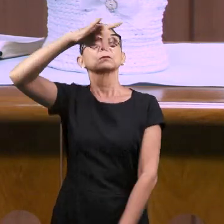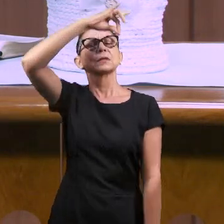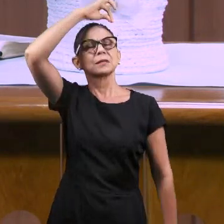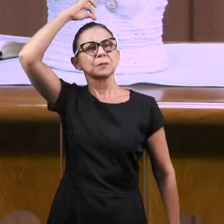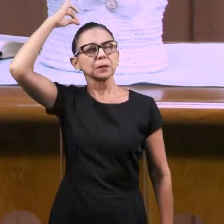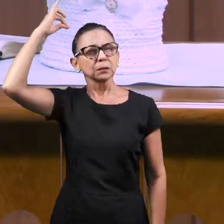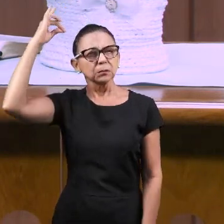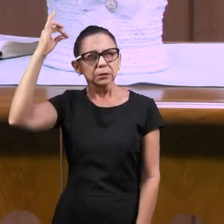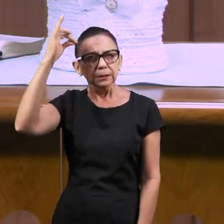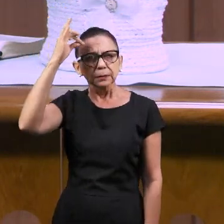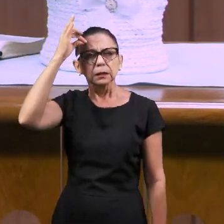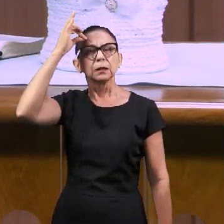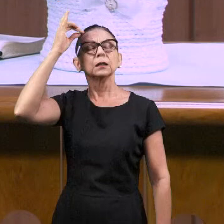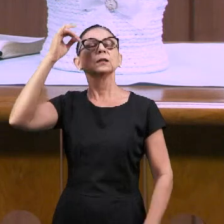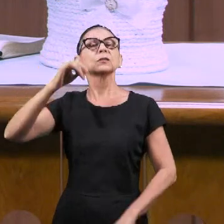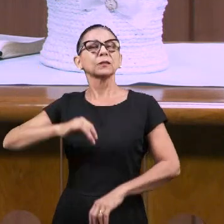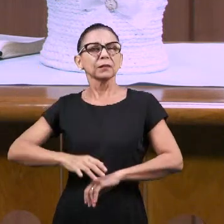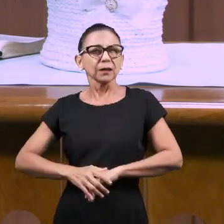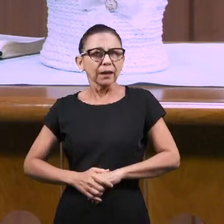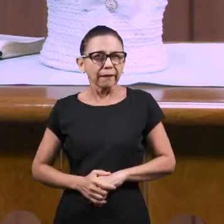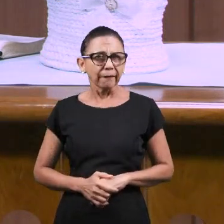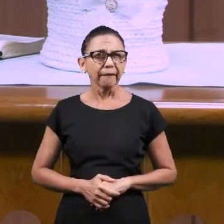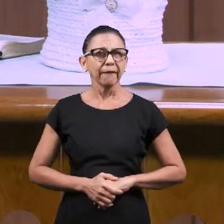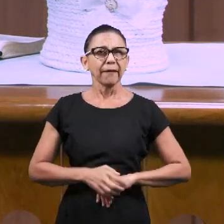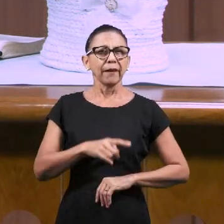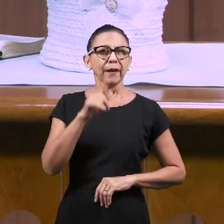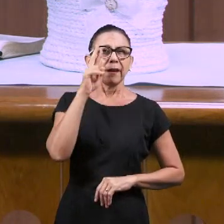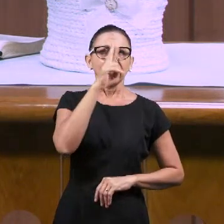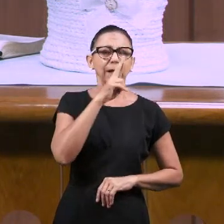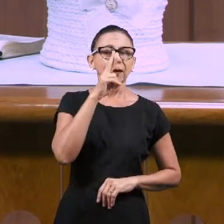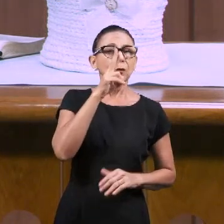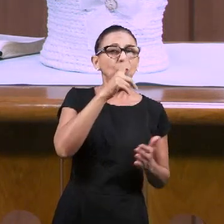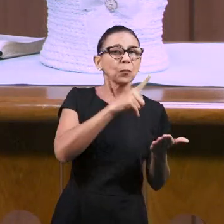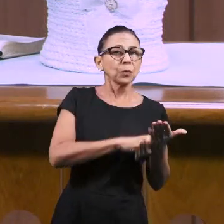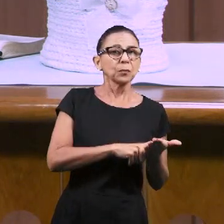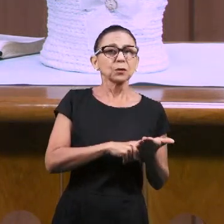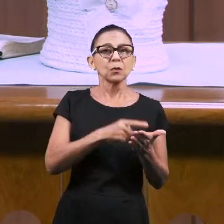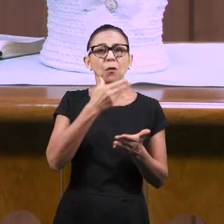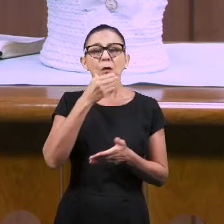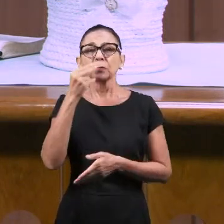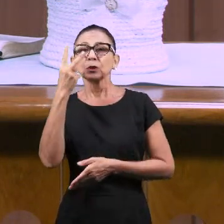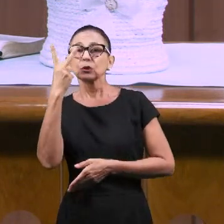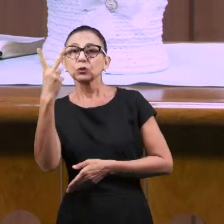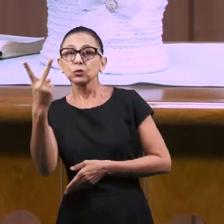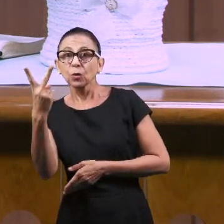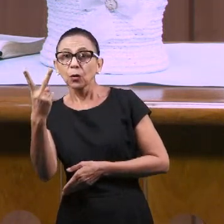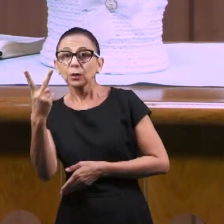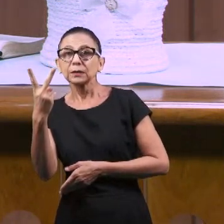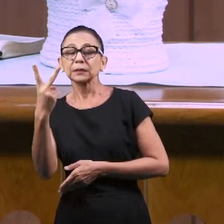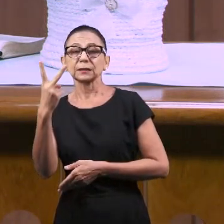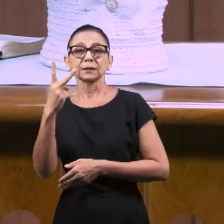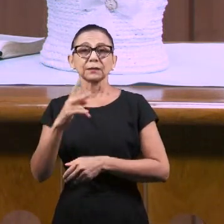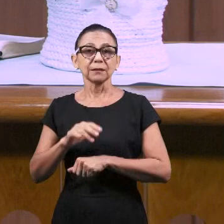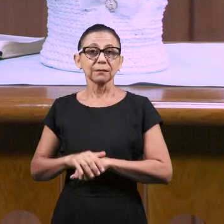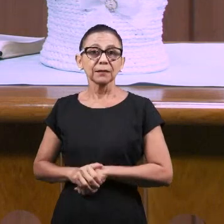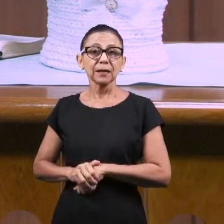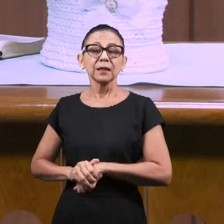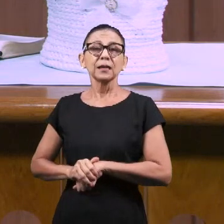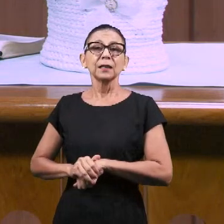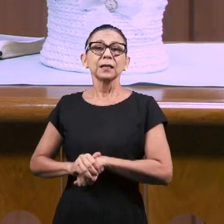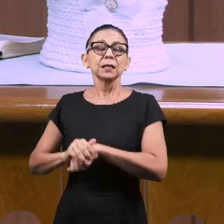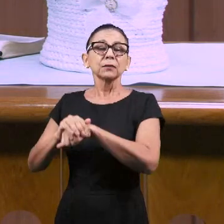sont allés là-bas voir, avec les espions, la présence du Saint-Esprit, la présence de